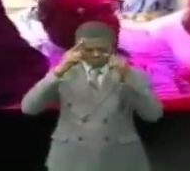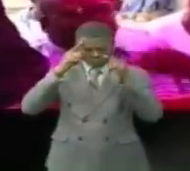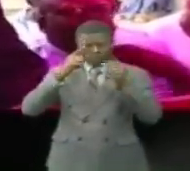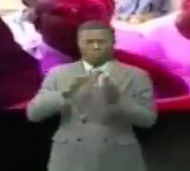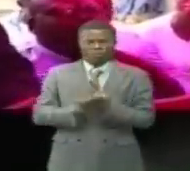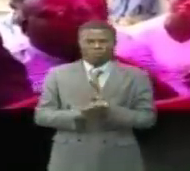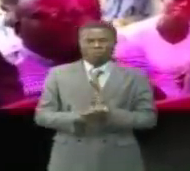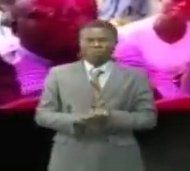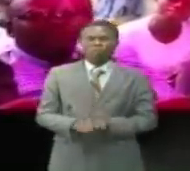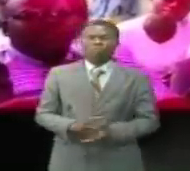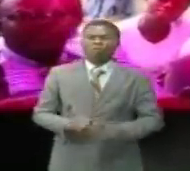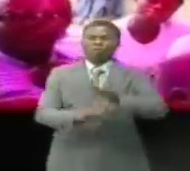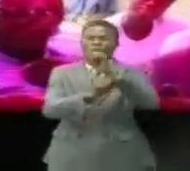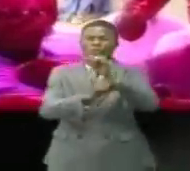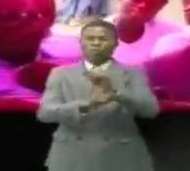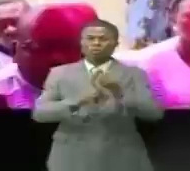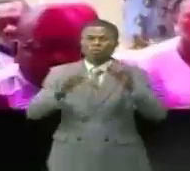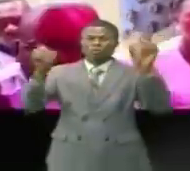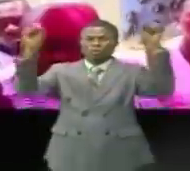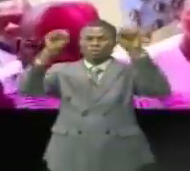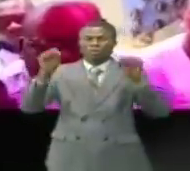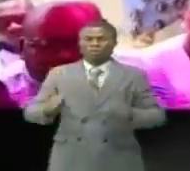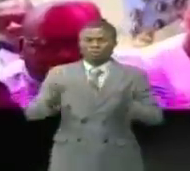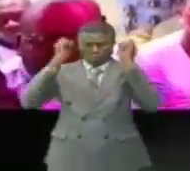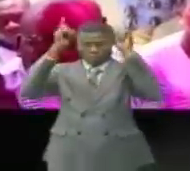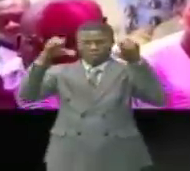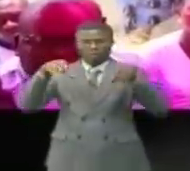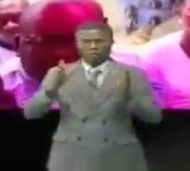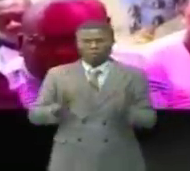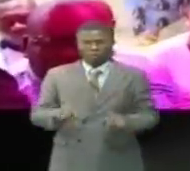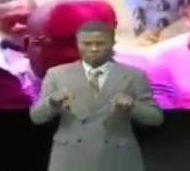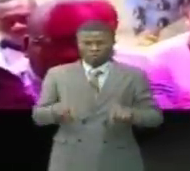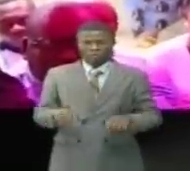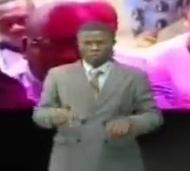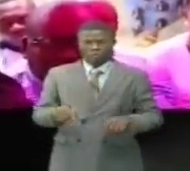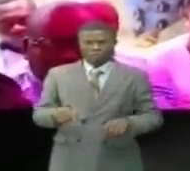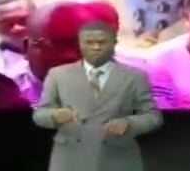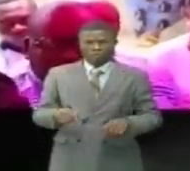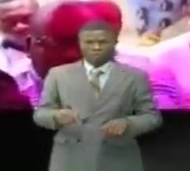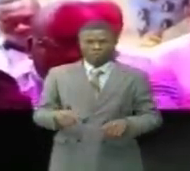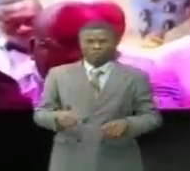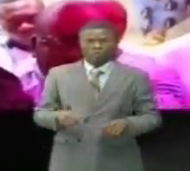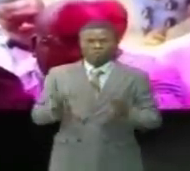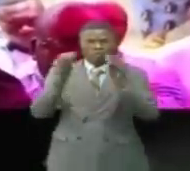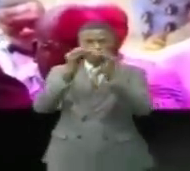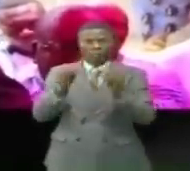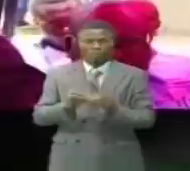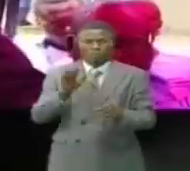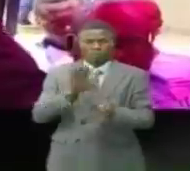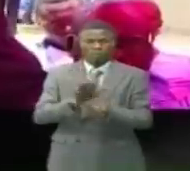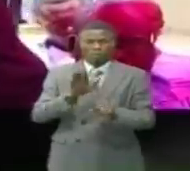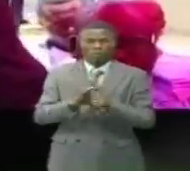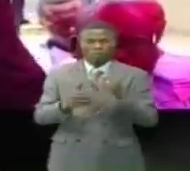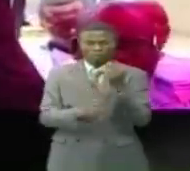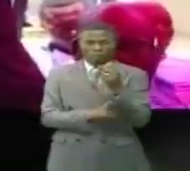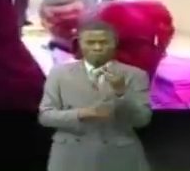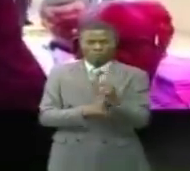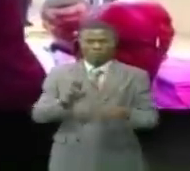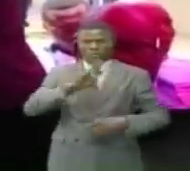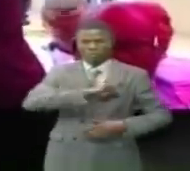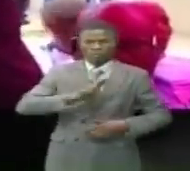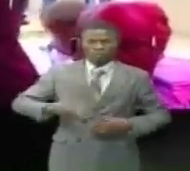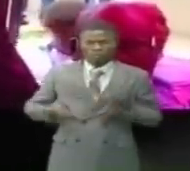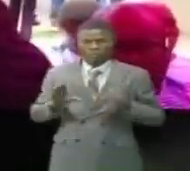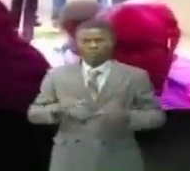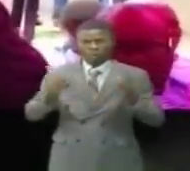les systèmes éducatifs congolais. Aujourd'hui, nous aurons à récolter une bonne moisson dont la République a